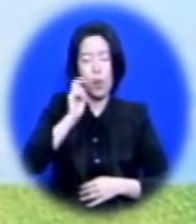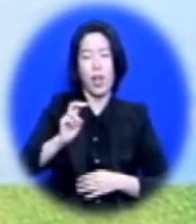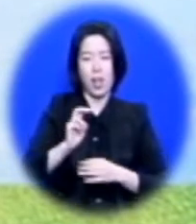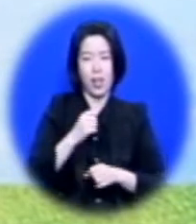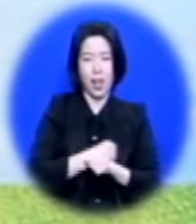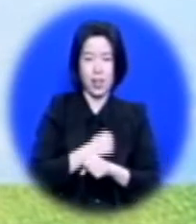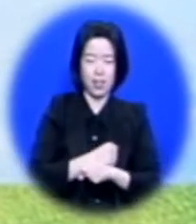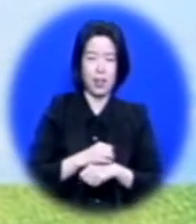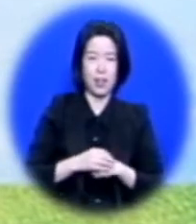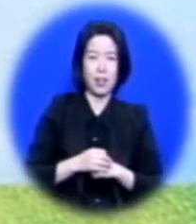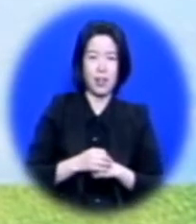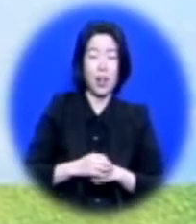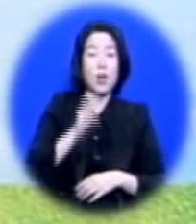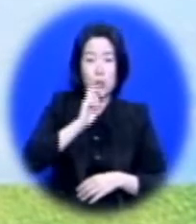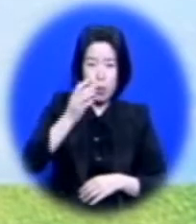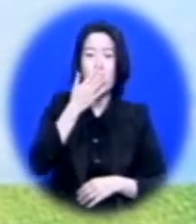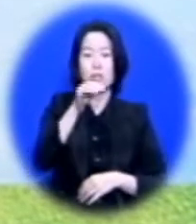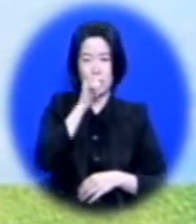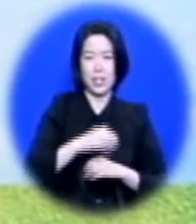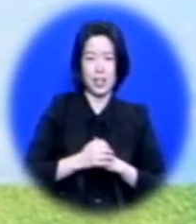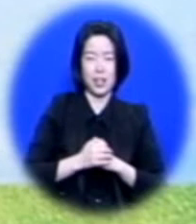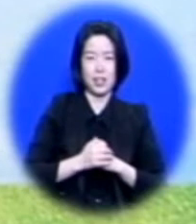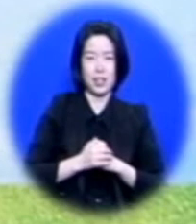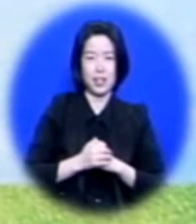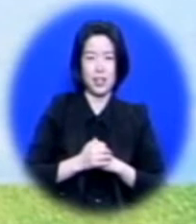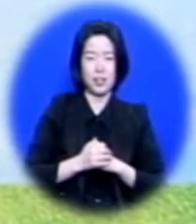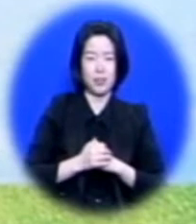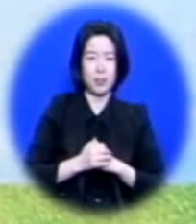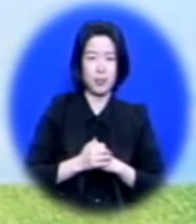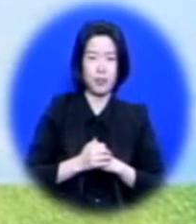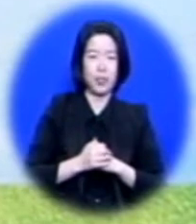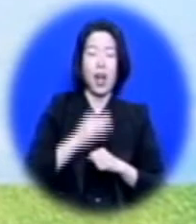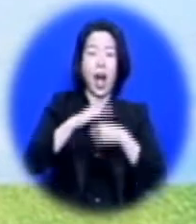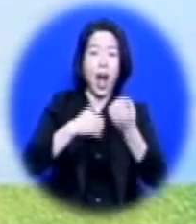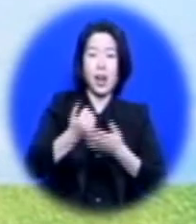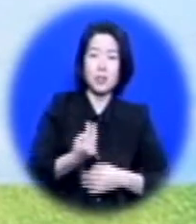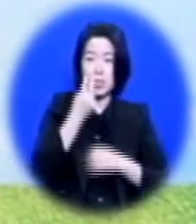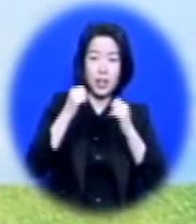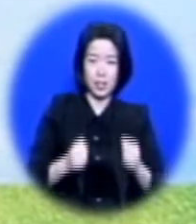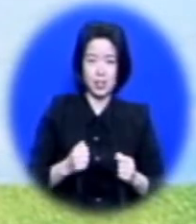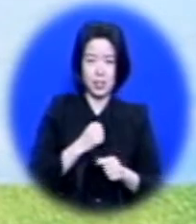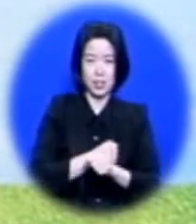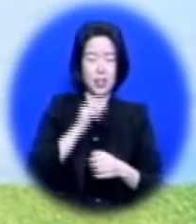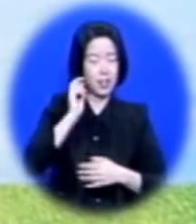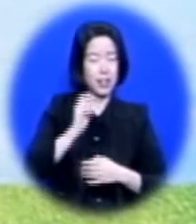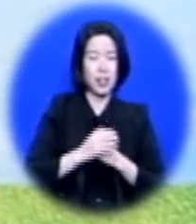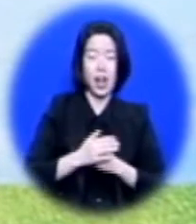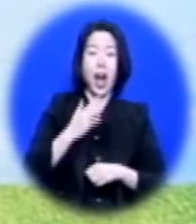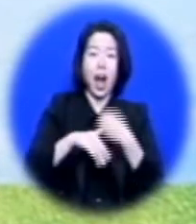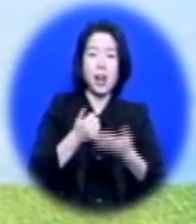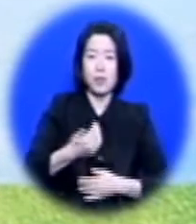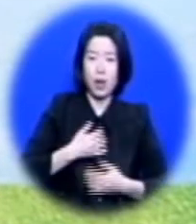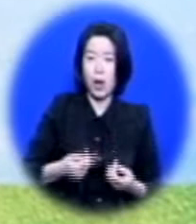노래할 노래할 수 있잖아 하는것 하나님은 살아 계시오 하나님은 나와